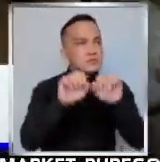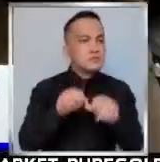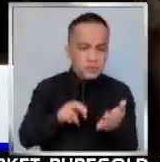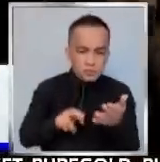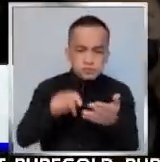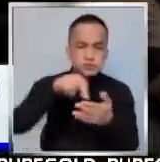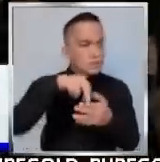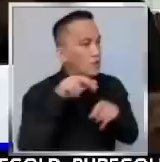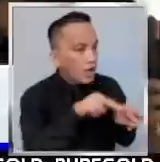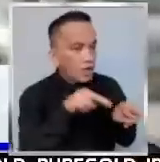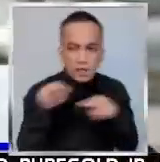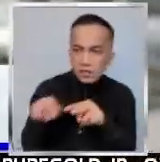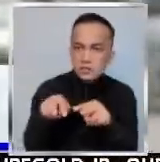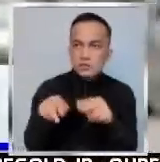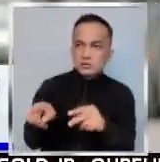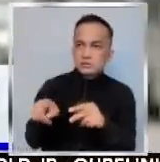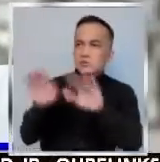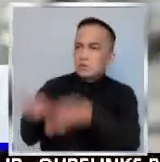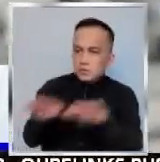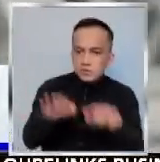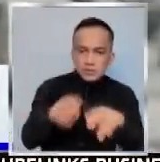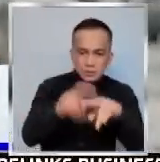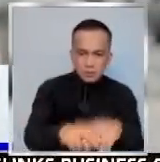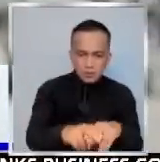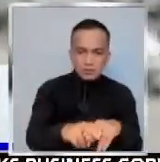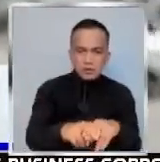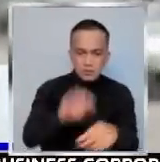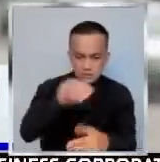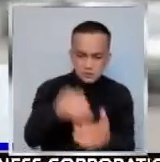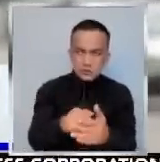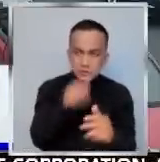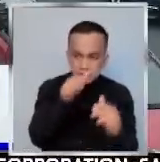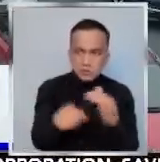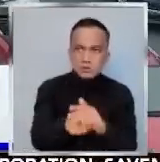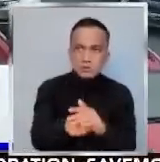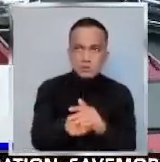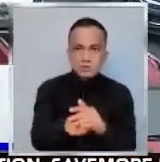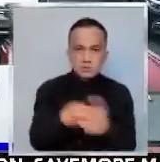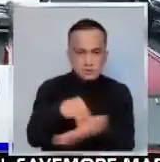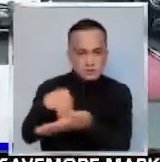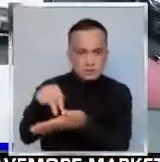iba, ginagawa po, pinauupo po yung pasahero sa gitna para maitago nila yung ibang nakatayo.